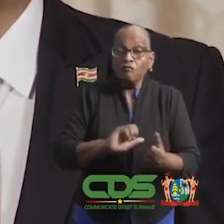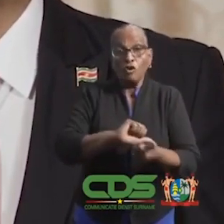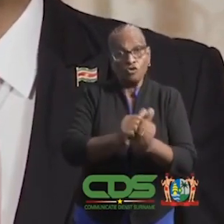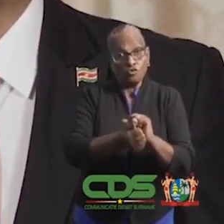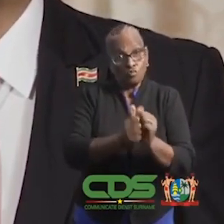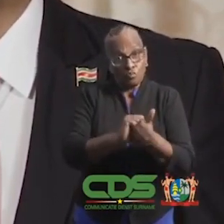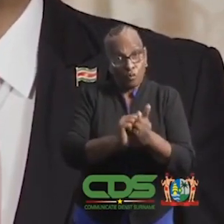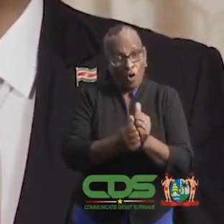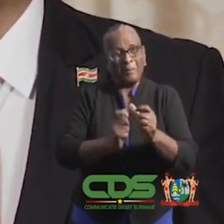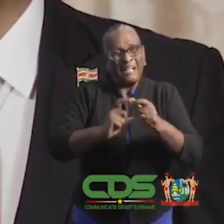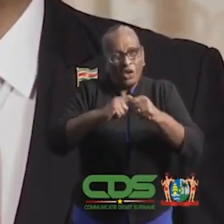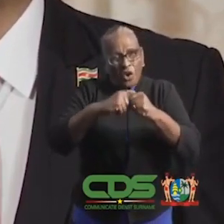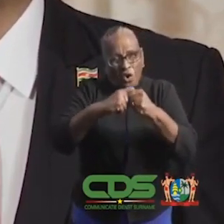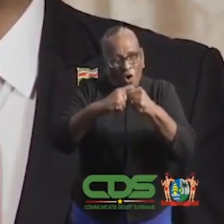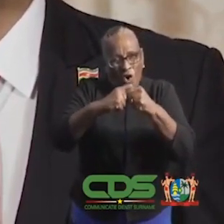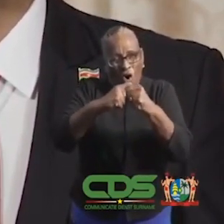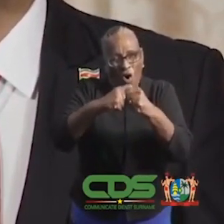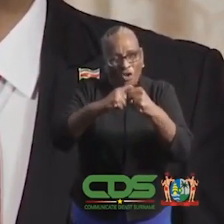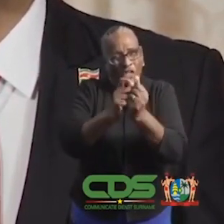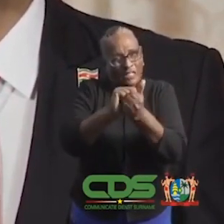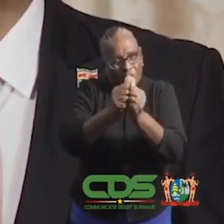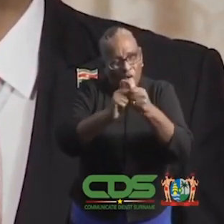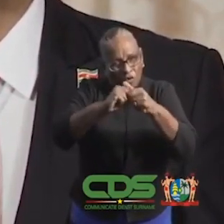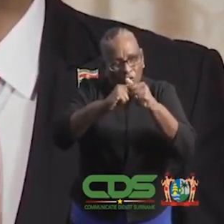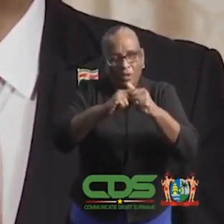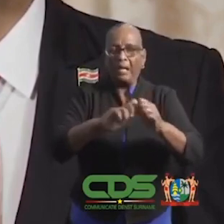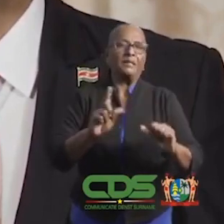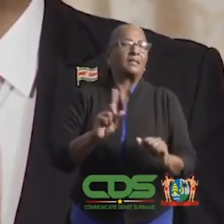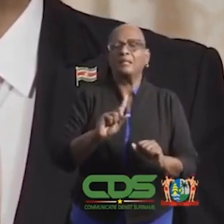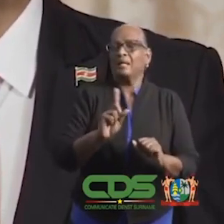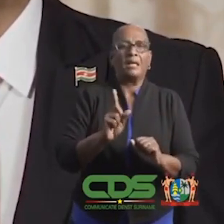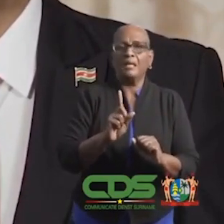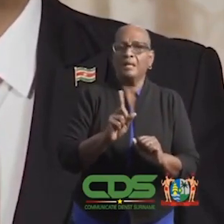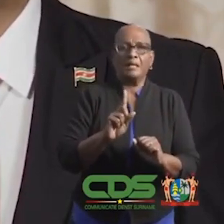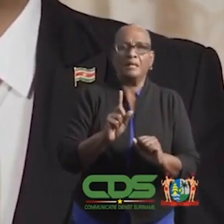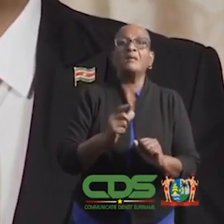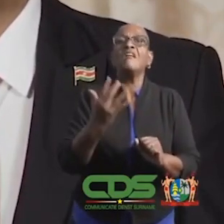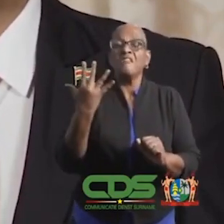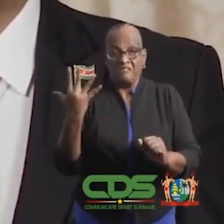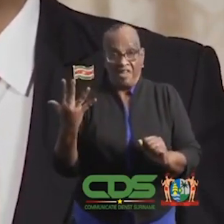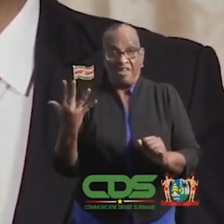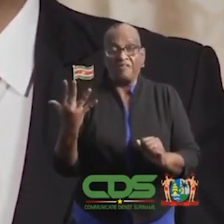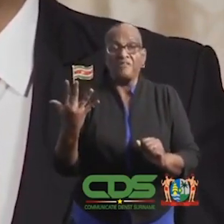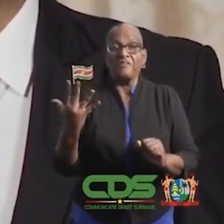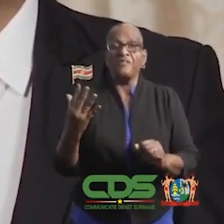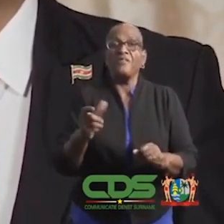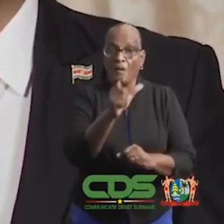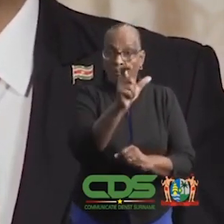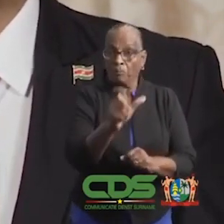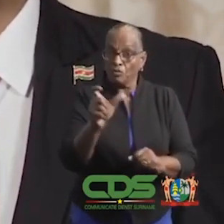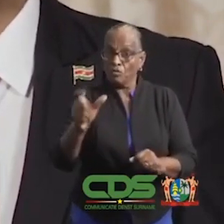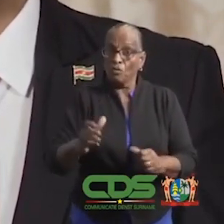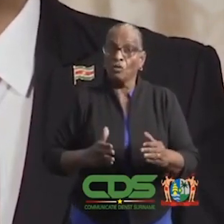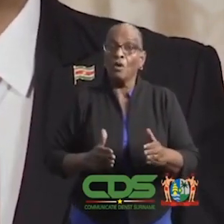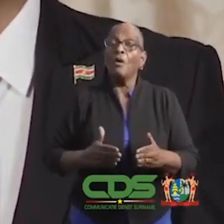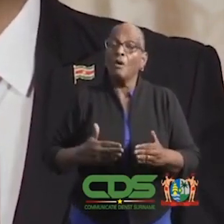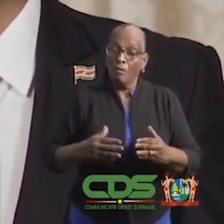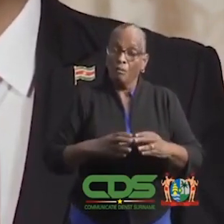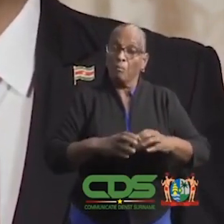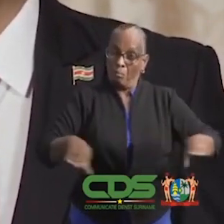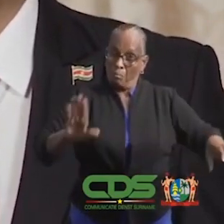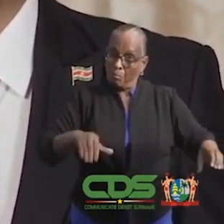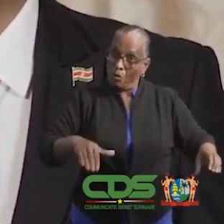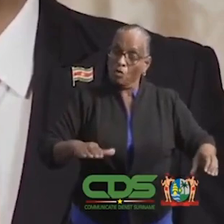met intensief contact nog niet zijn toegestaan. Maatregel 5. Personenvervoer door middel van het